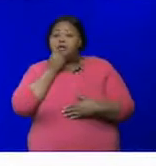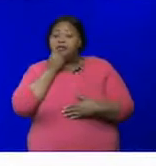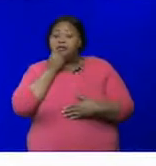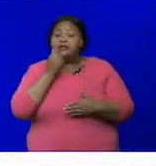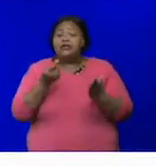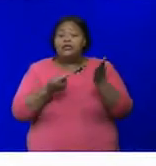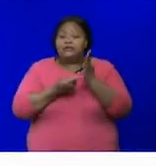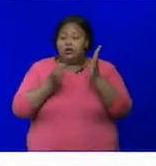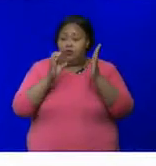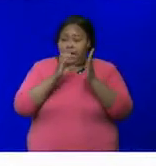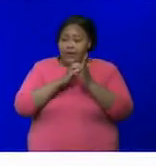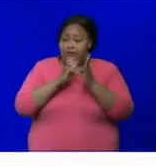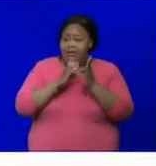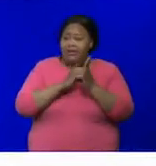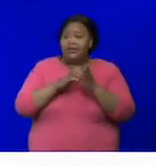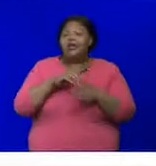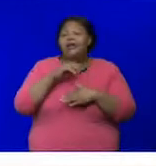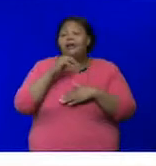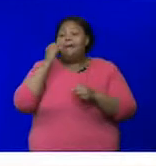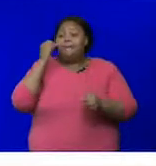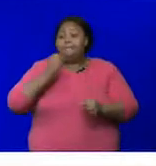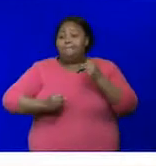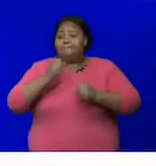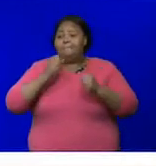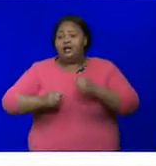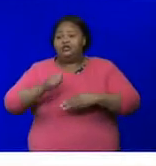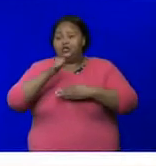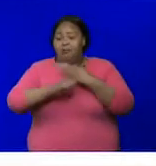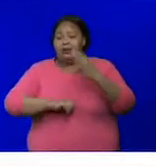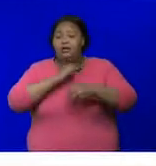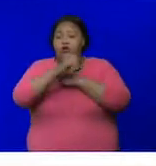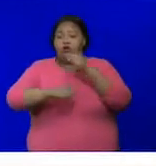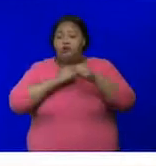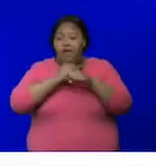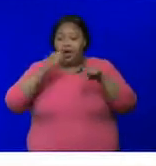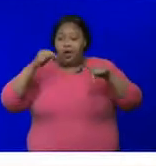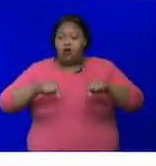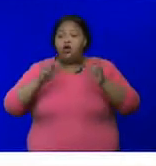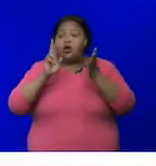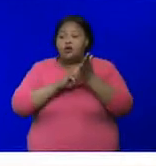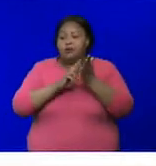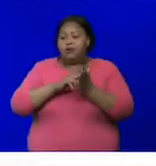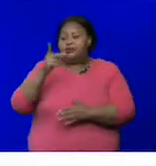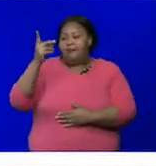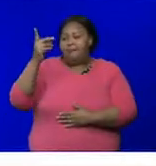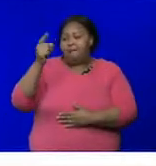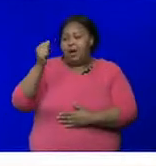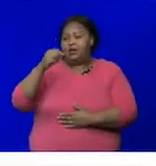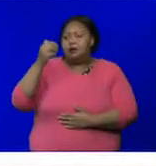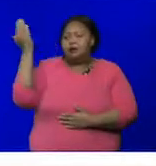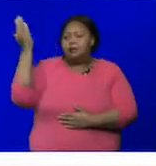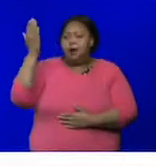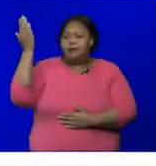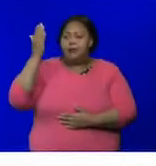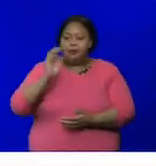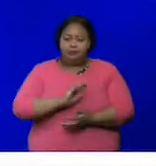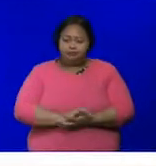umbiko wokusebenza kwetimali tamasipala lophele natingemashumi lamathathu nakunye enyangeni yendlovulenkulu kulo